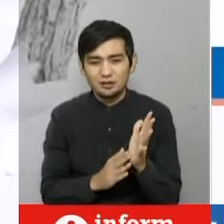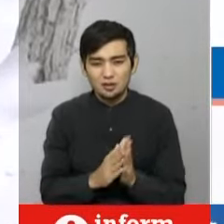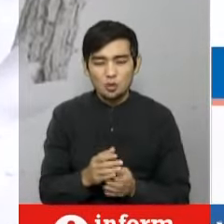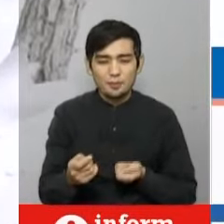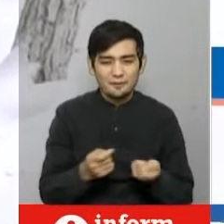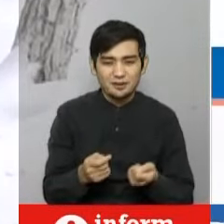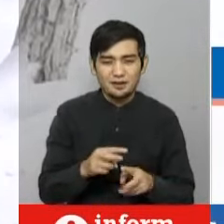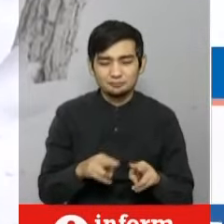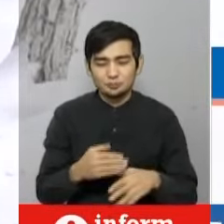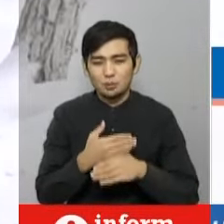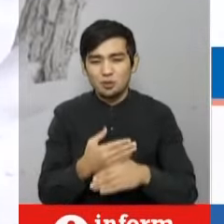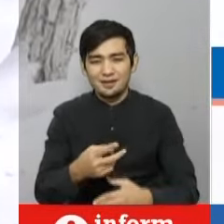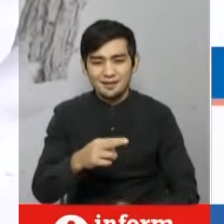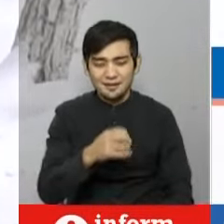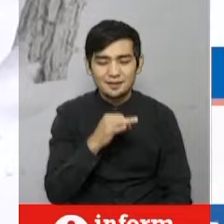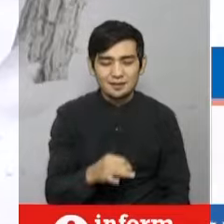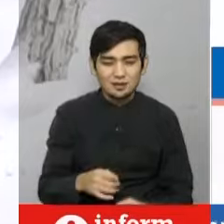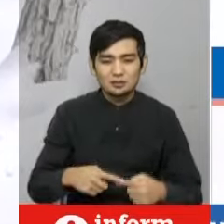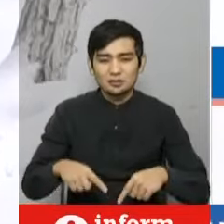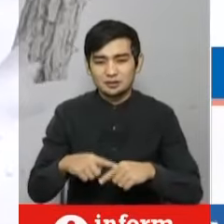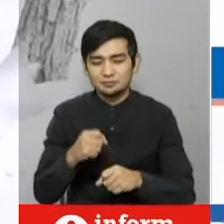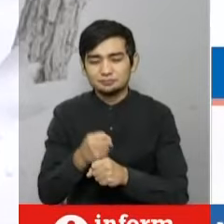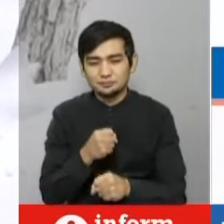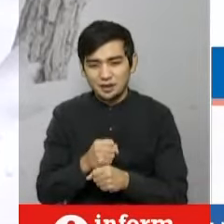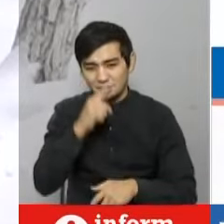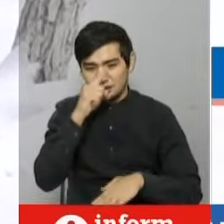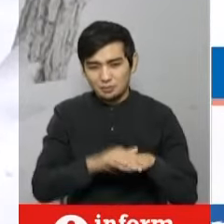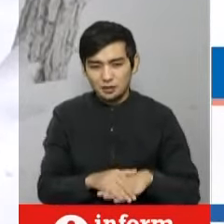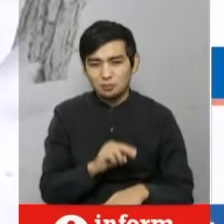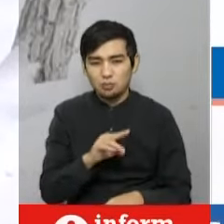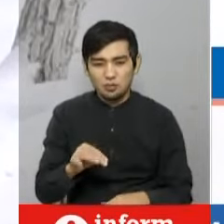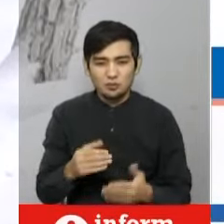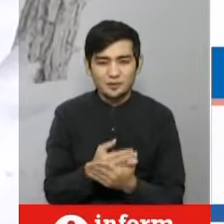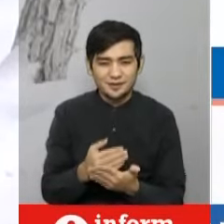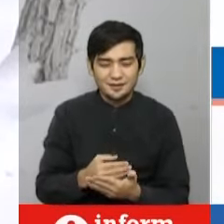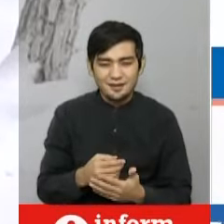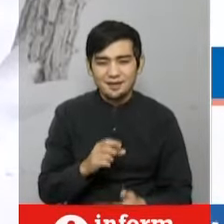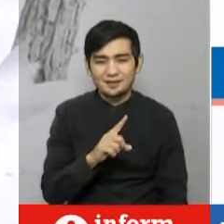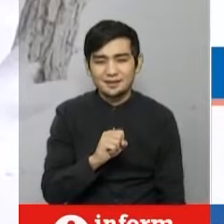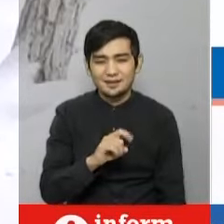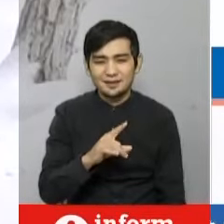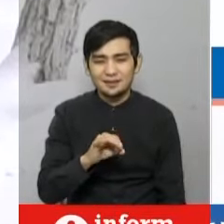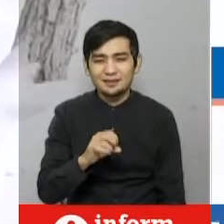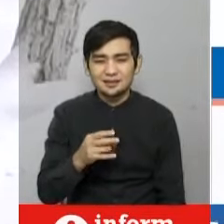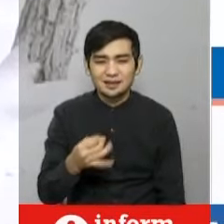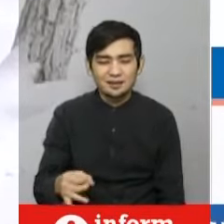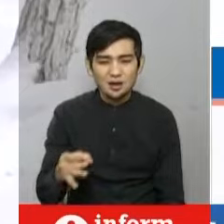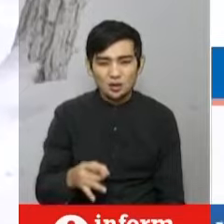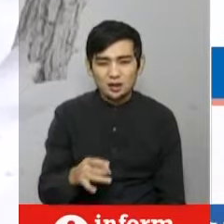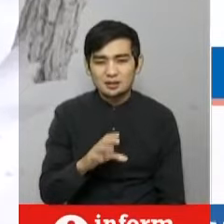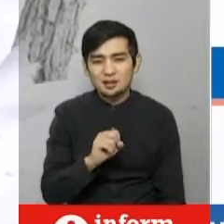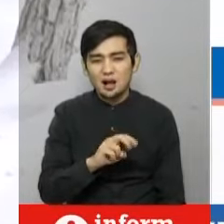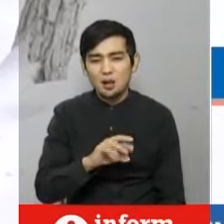выправлению ситуации. Организовано акиматом, по информации акимата Зелендинского района, подвоз